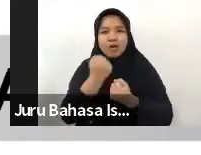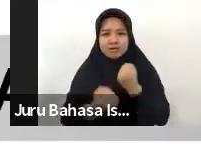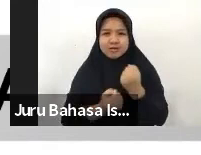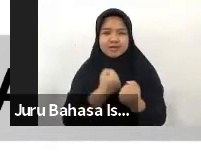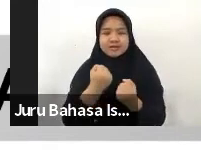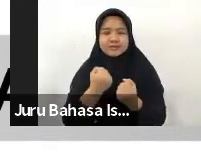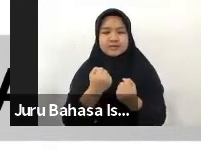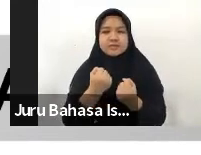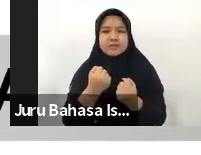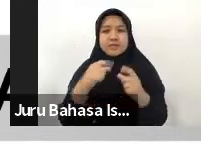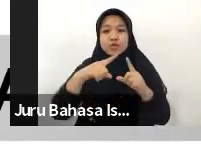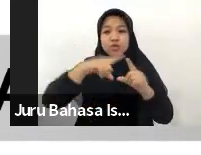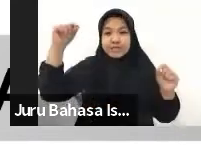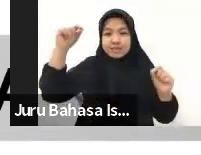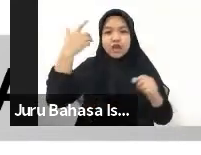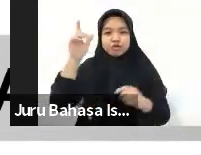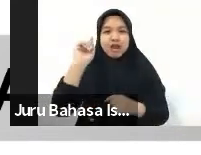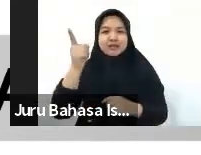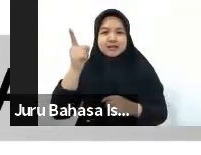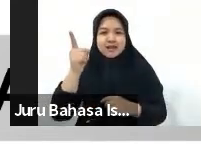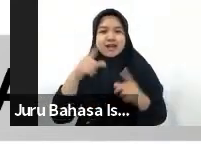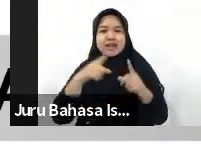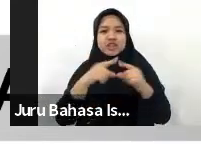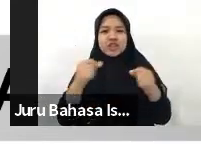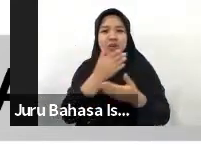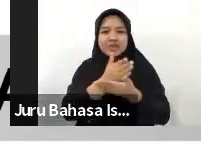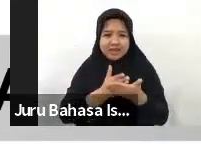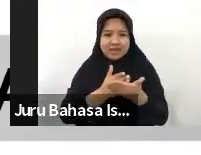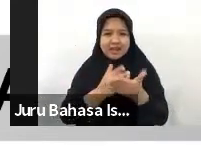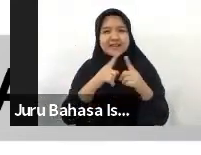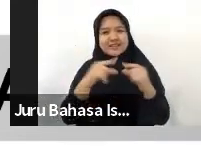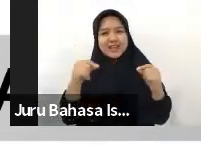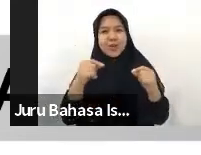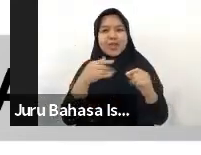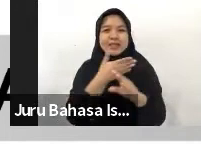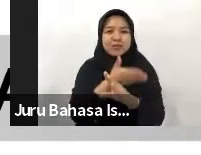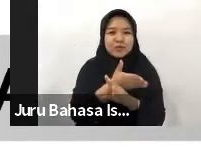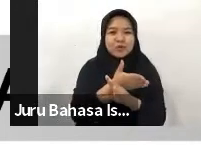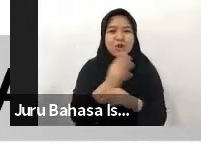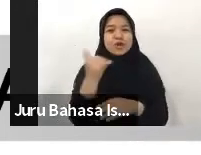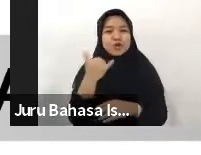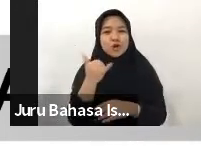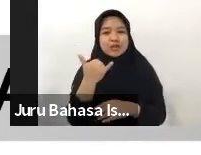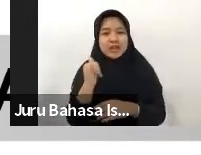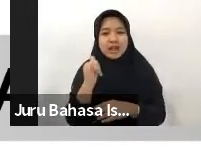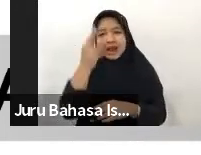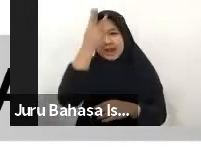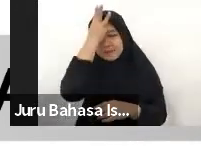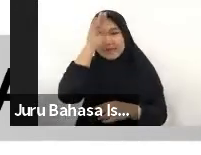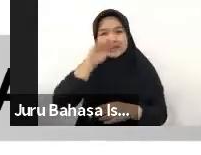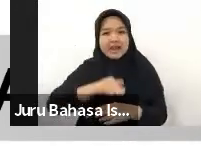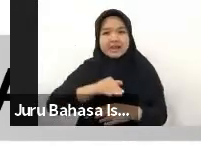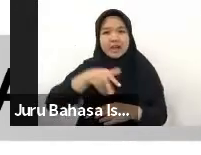di Sumatera sudah ada, kemudian Jawa Tengah, Jawa Timur, Yogyakarta, kemudian Kalimantan Selatan, Sulawesi